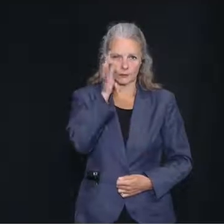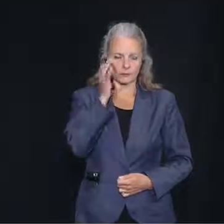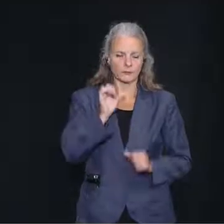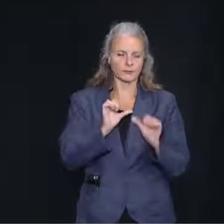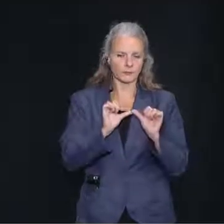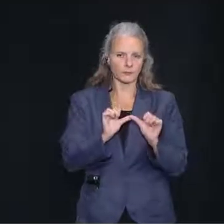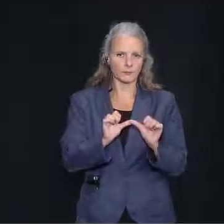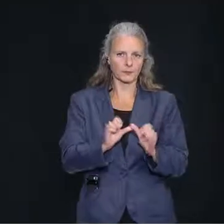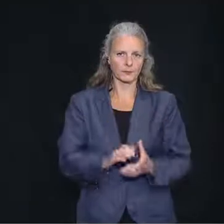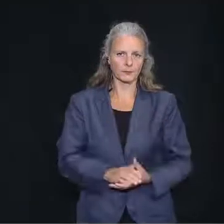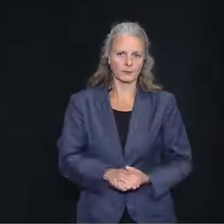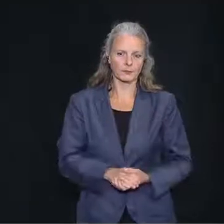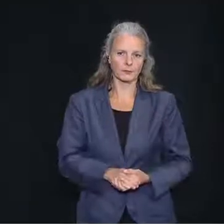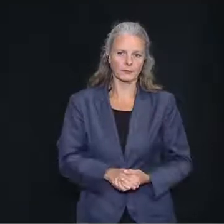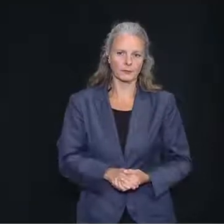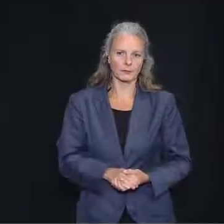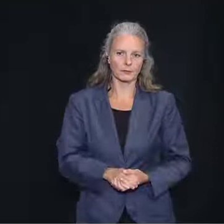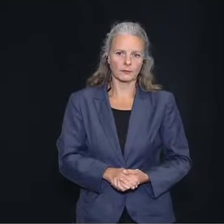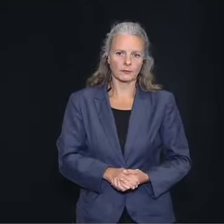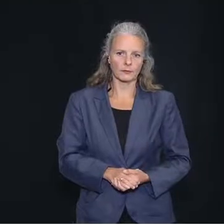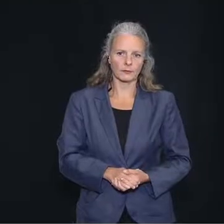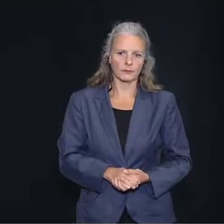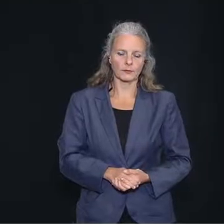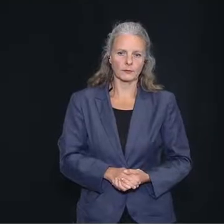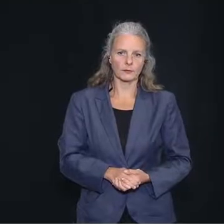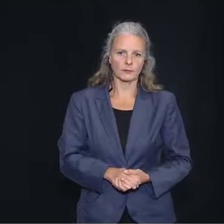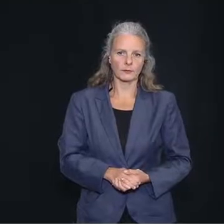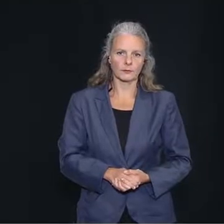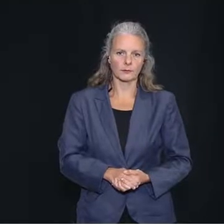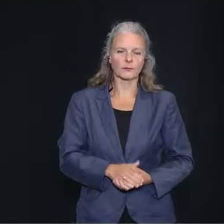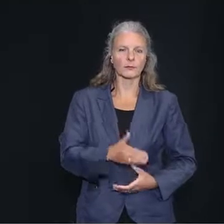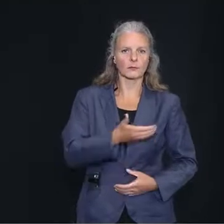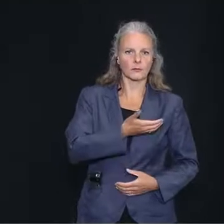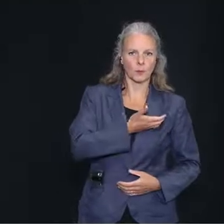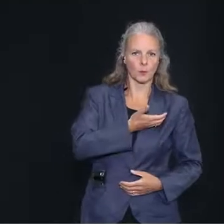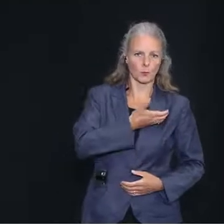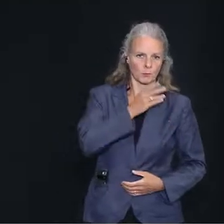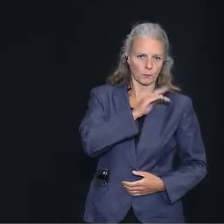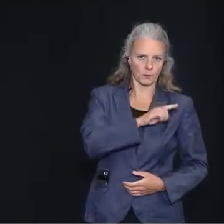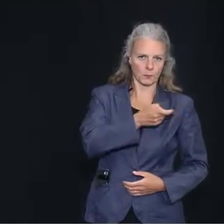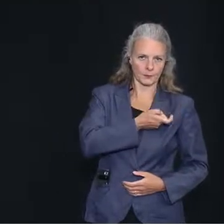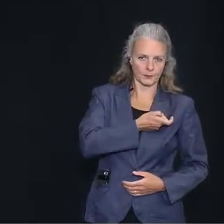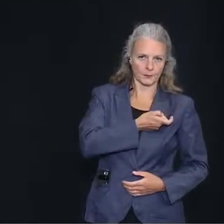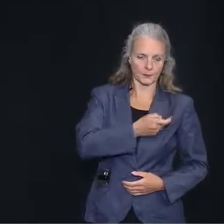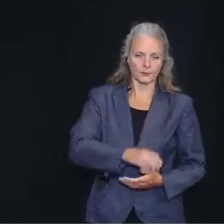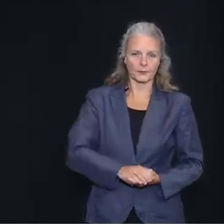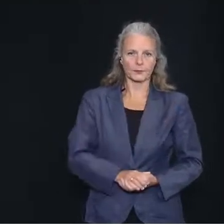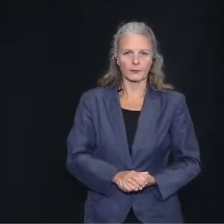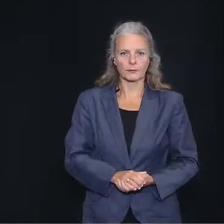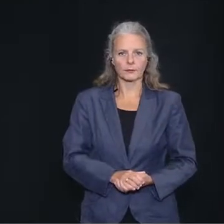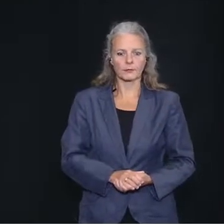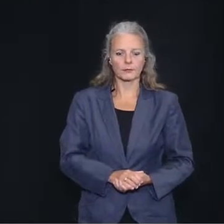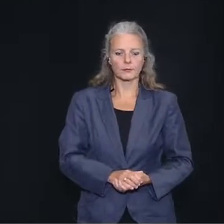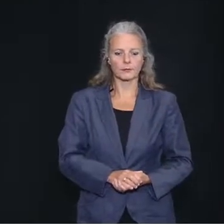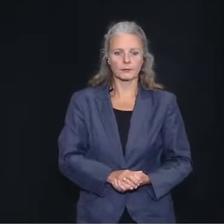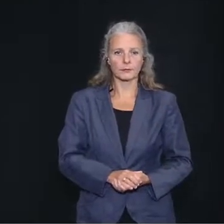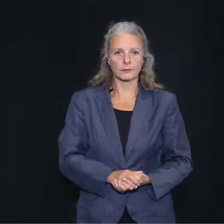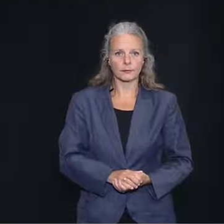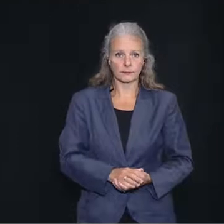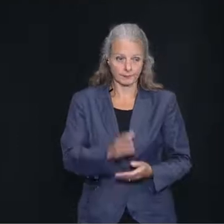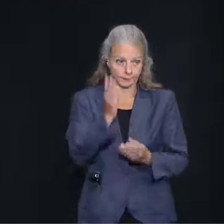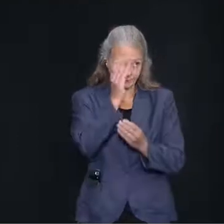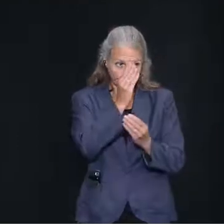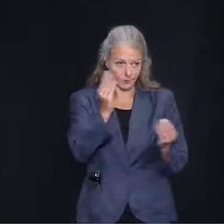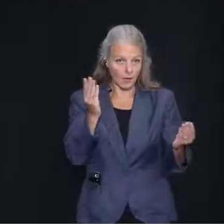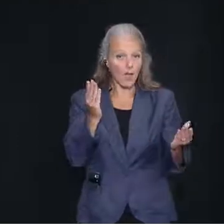couleurs et d'émotions qui vibrent fortement en moi. Realmente I can truly say that